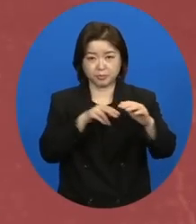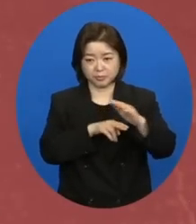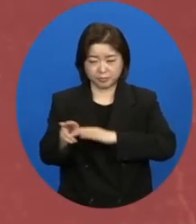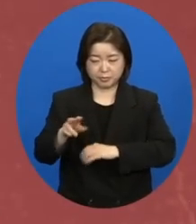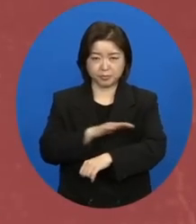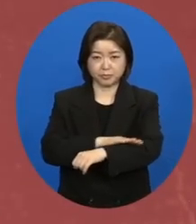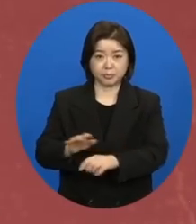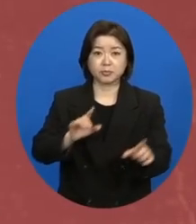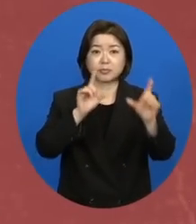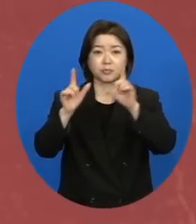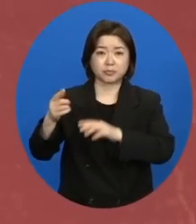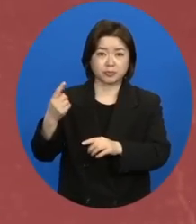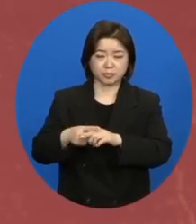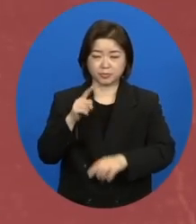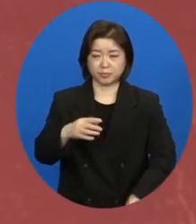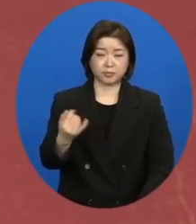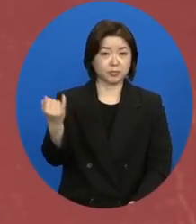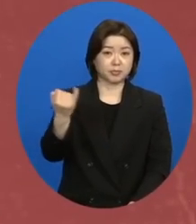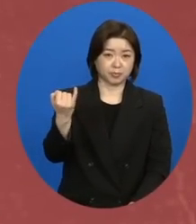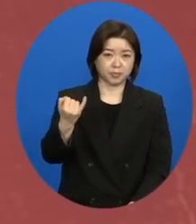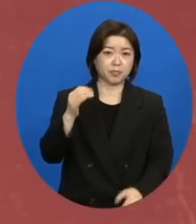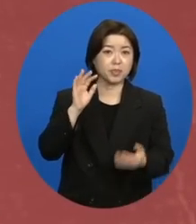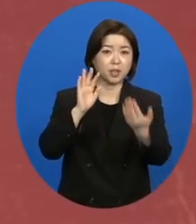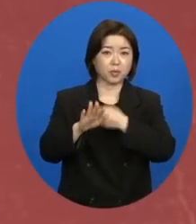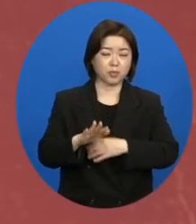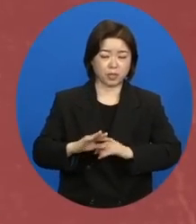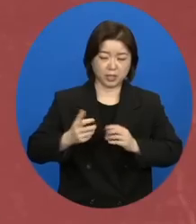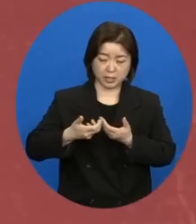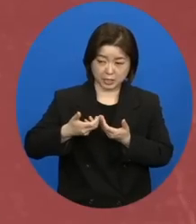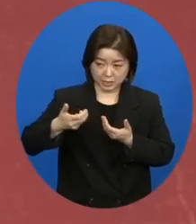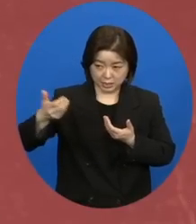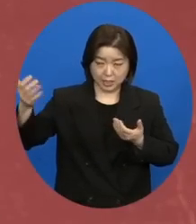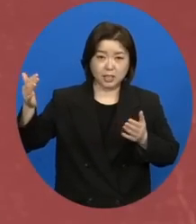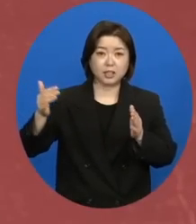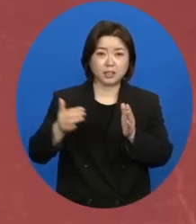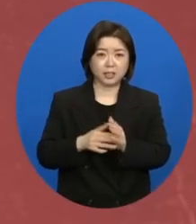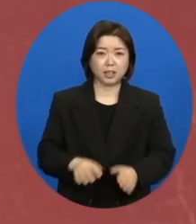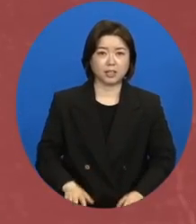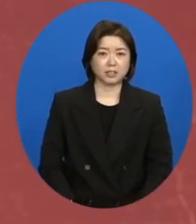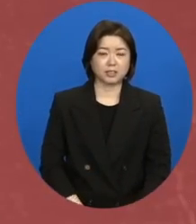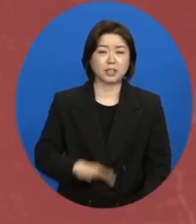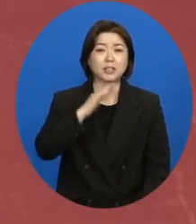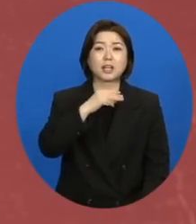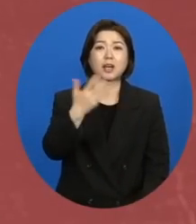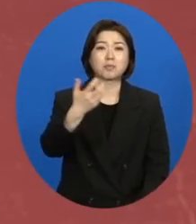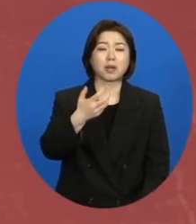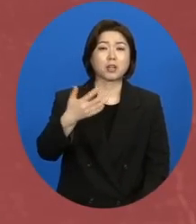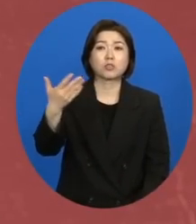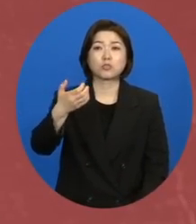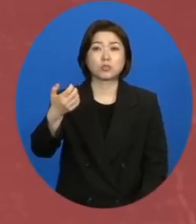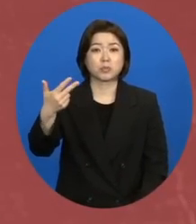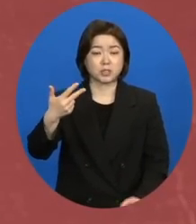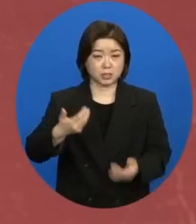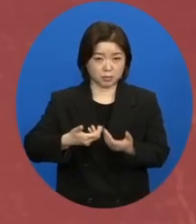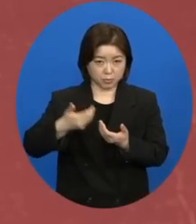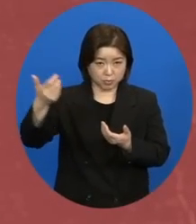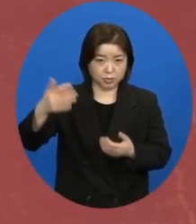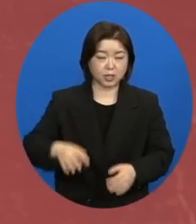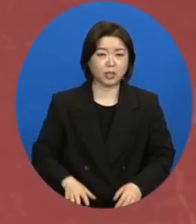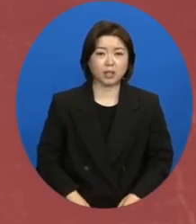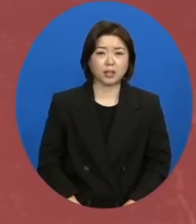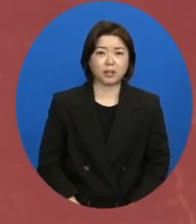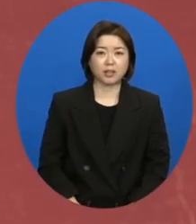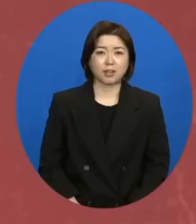살다가 이 아낙네가 나중에 세상 떠날 때까지 80이 넘어서 97세 떠났는데